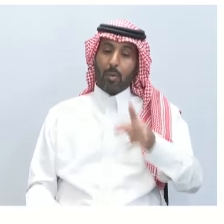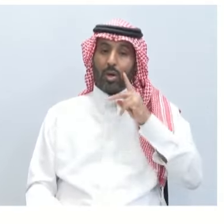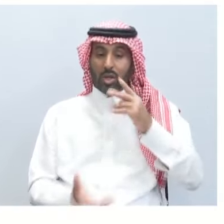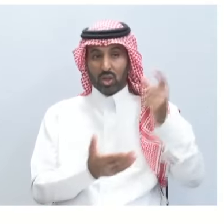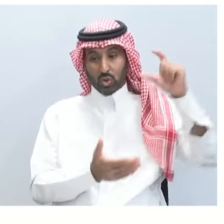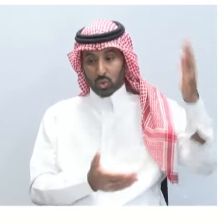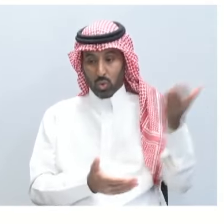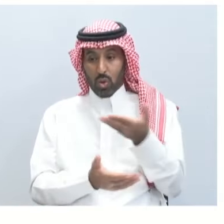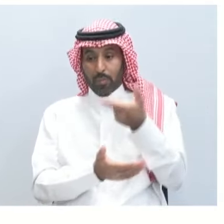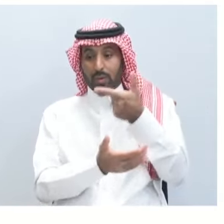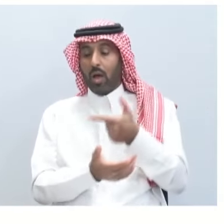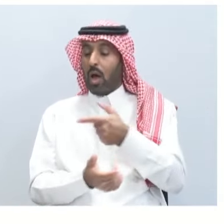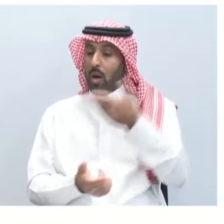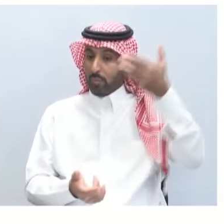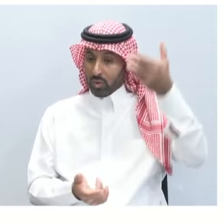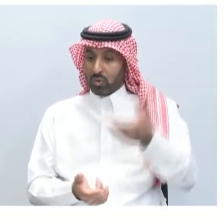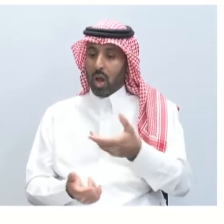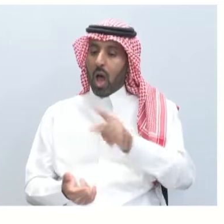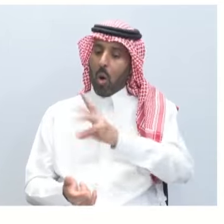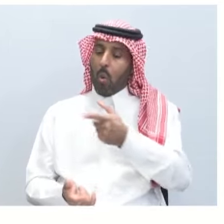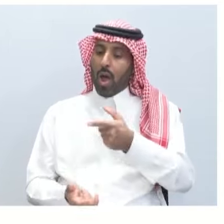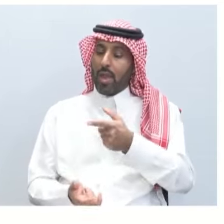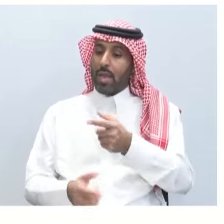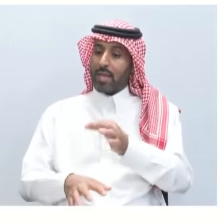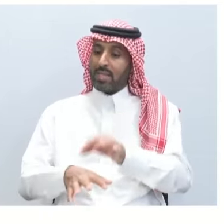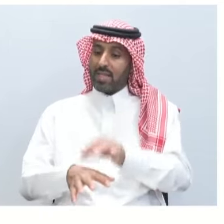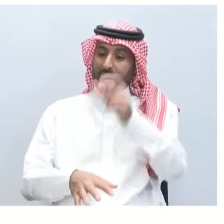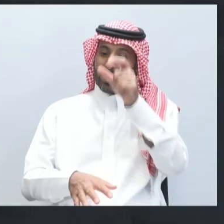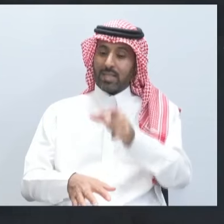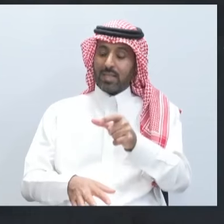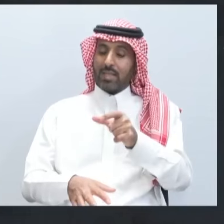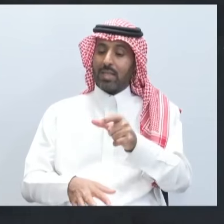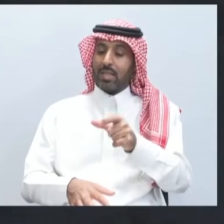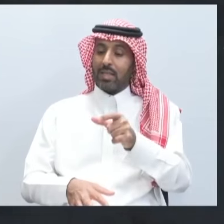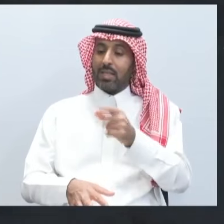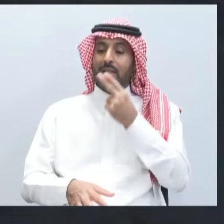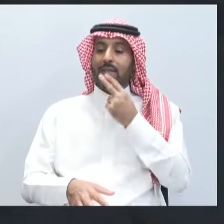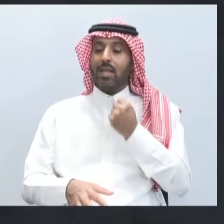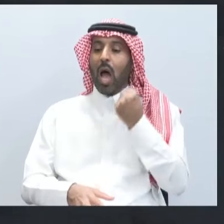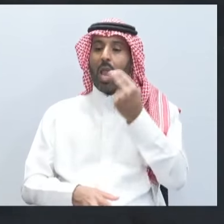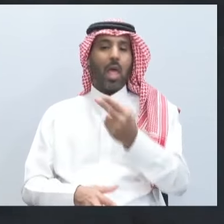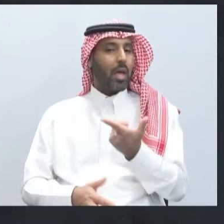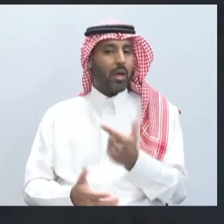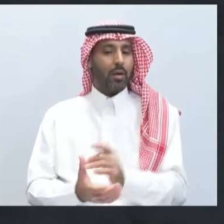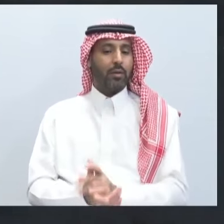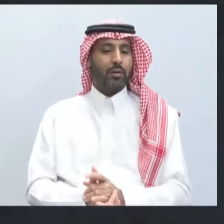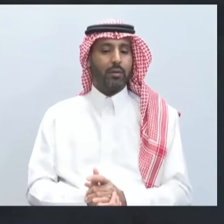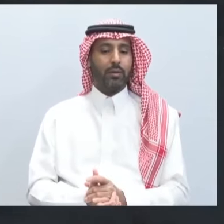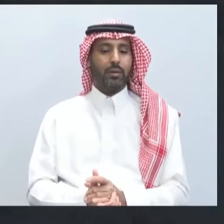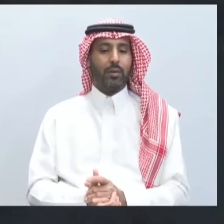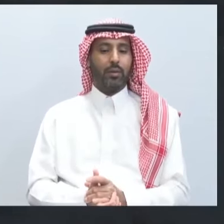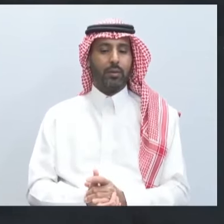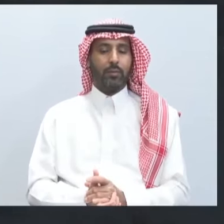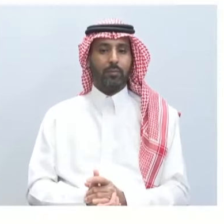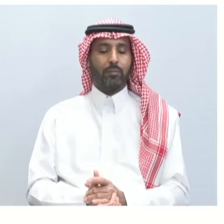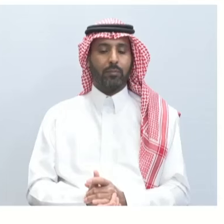الرسل ام انه عبد صالح من يستطيع اختيار الاختيار الصحيح